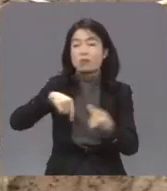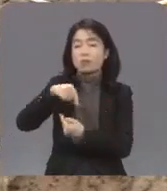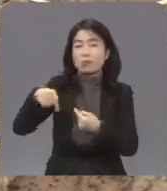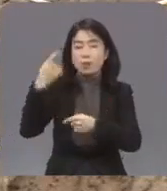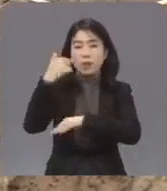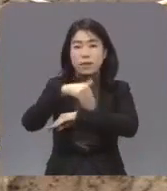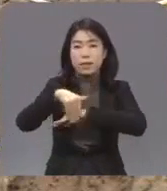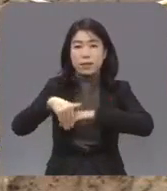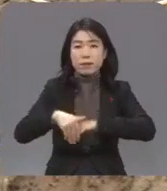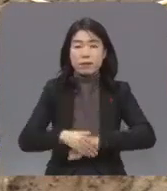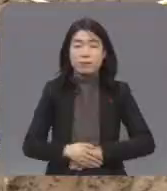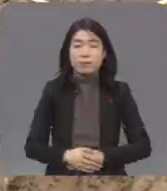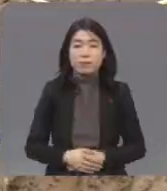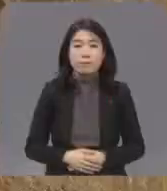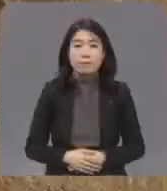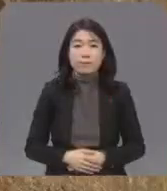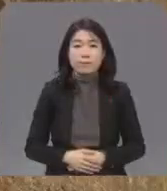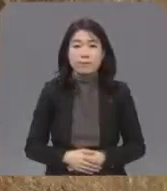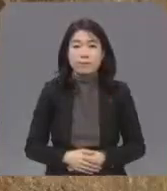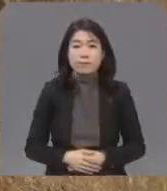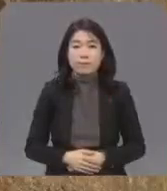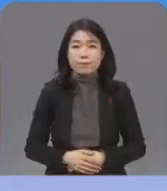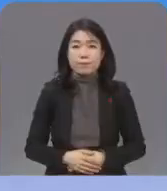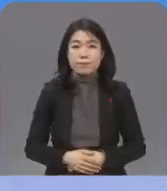가동될 예정입니다.